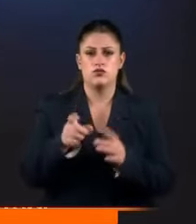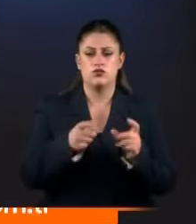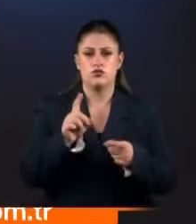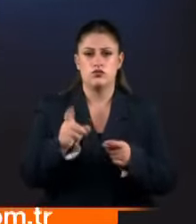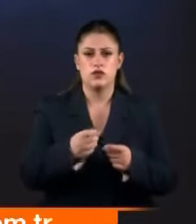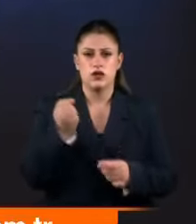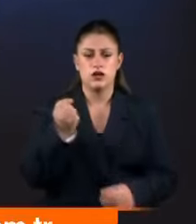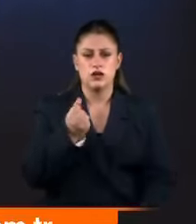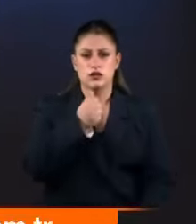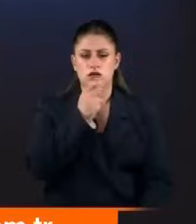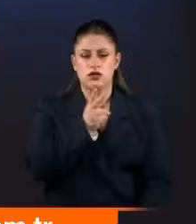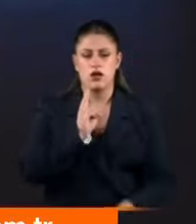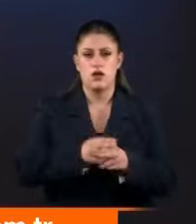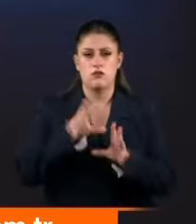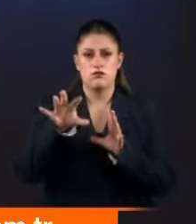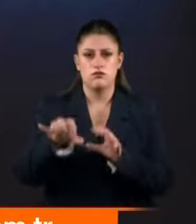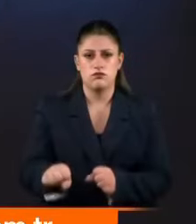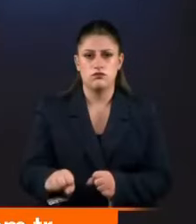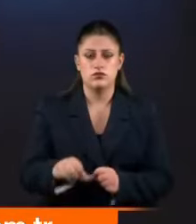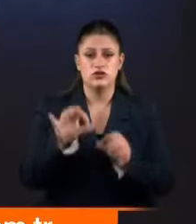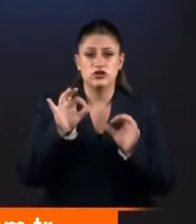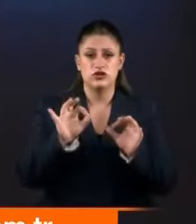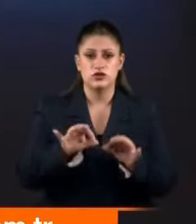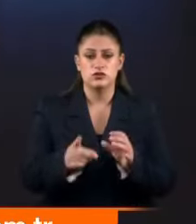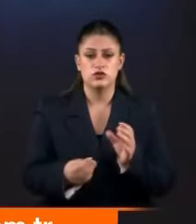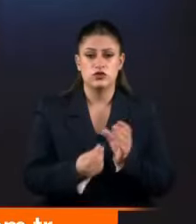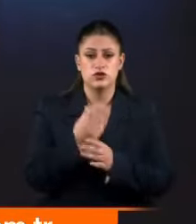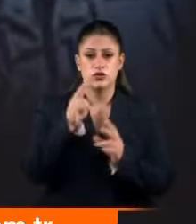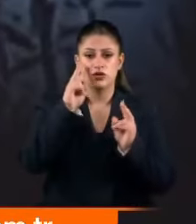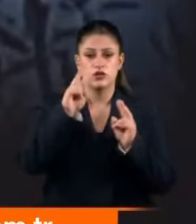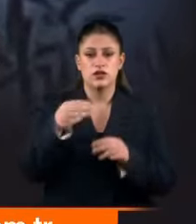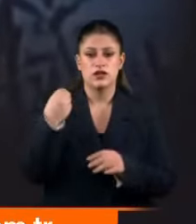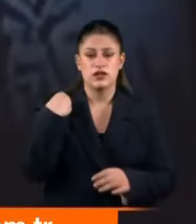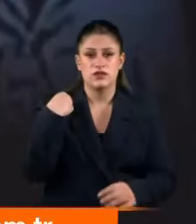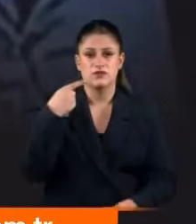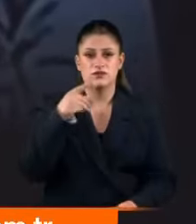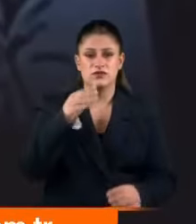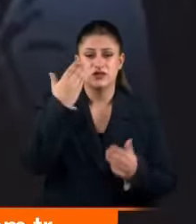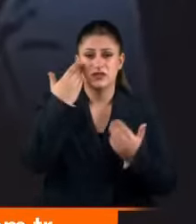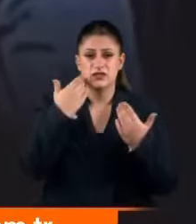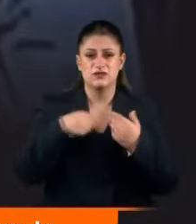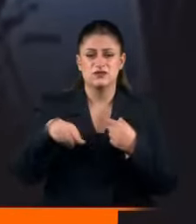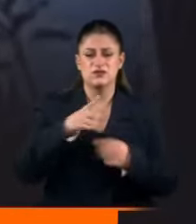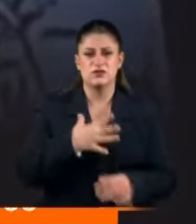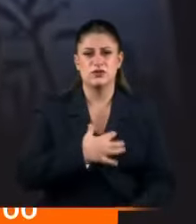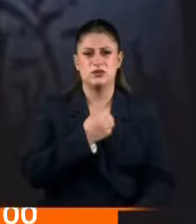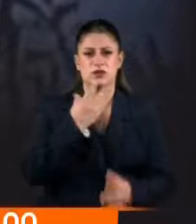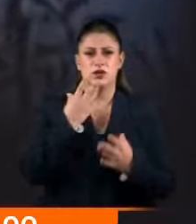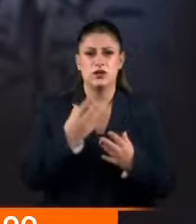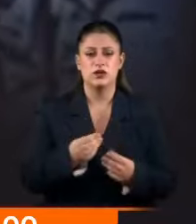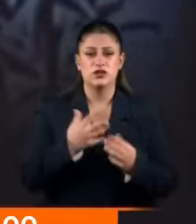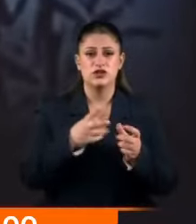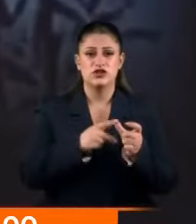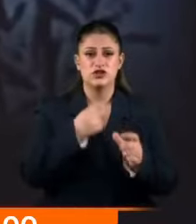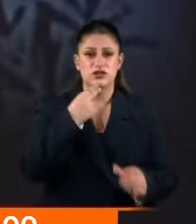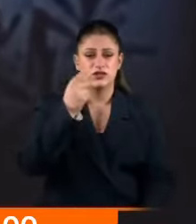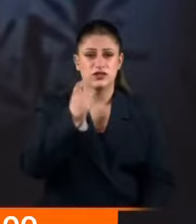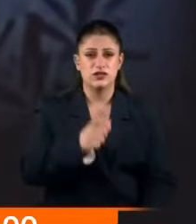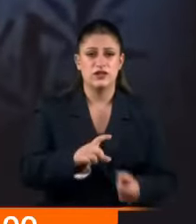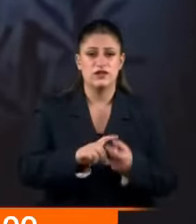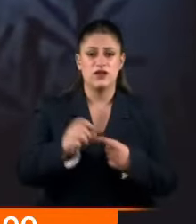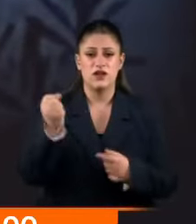Katil zanlısı da kıskıvrak yakalanmıştı. Şimdi ortaya çıkan yeni görüntü izleyenlerin yüreğini kanattı. İşte Şirin ve